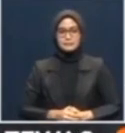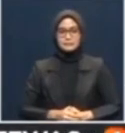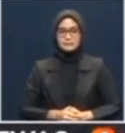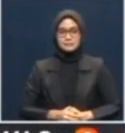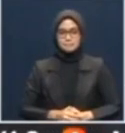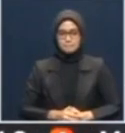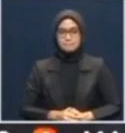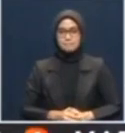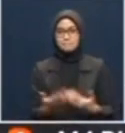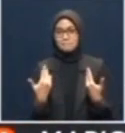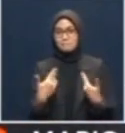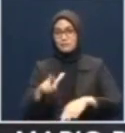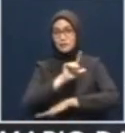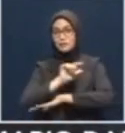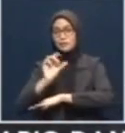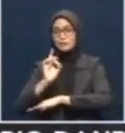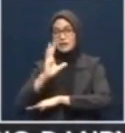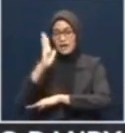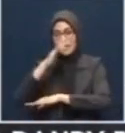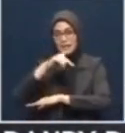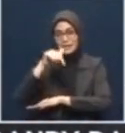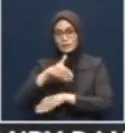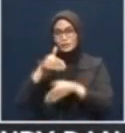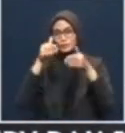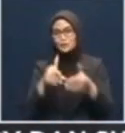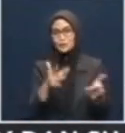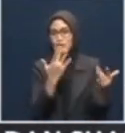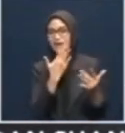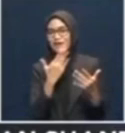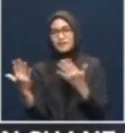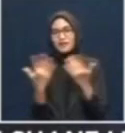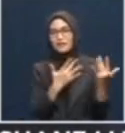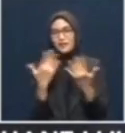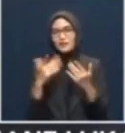Saudara, demikian liputan 6 siang spesial HUT SCTV